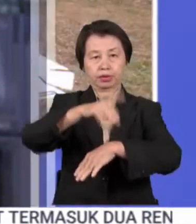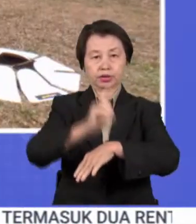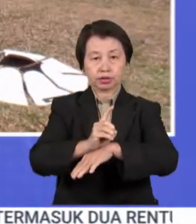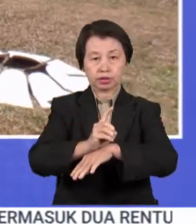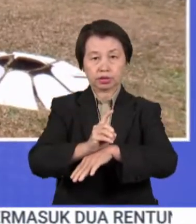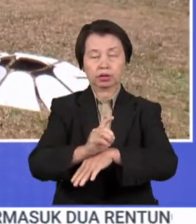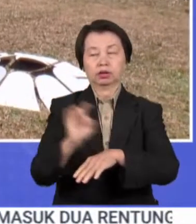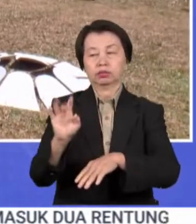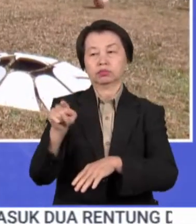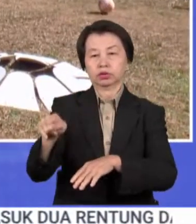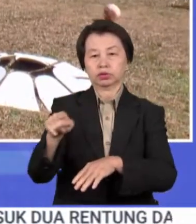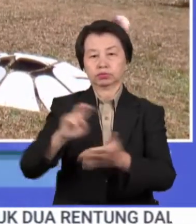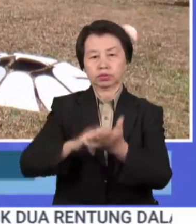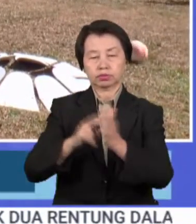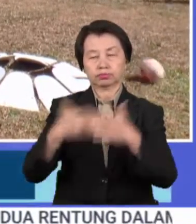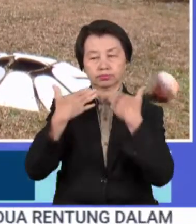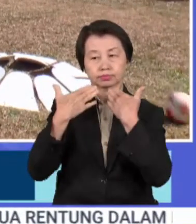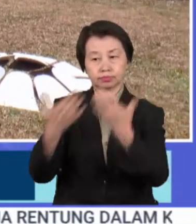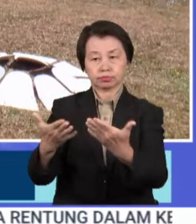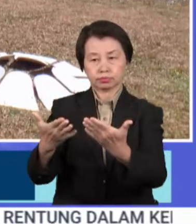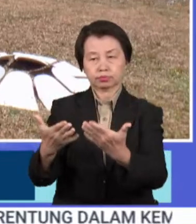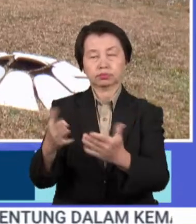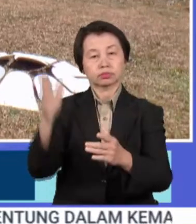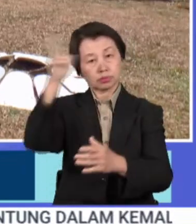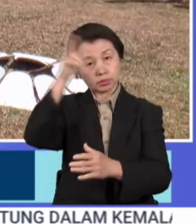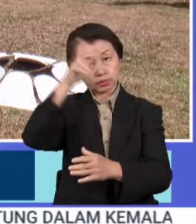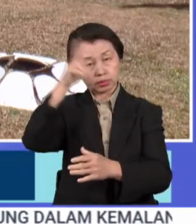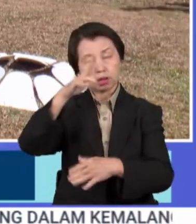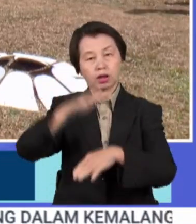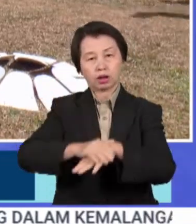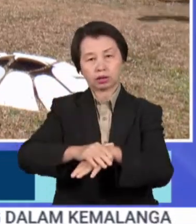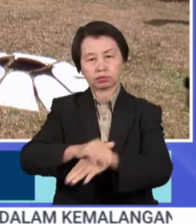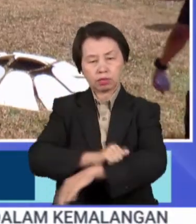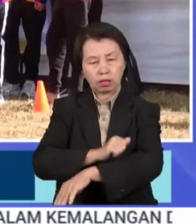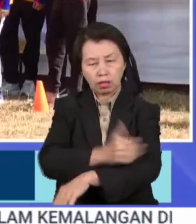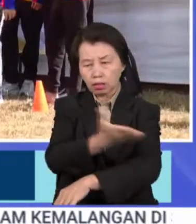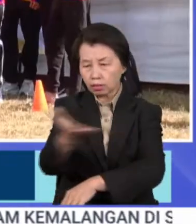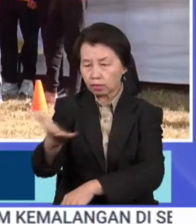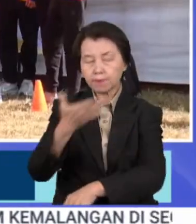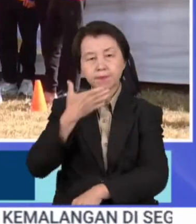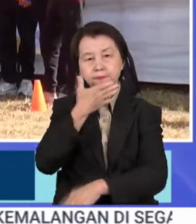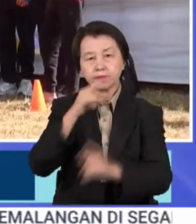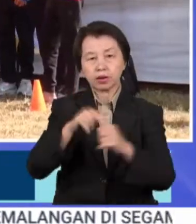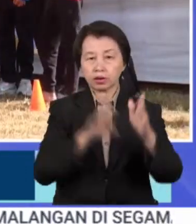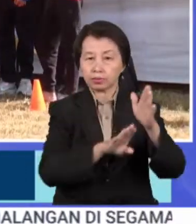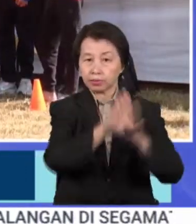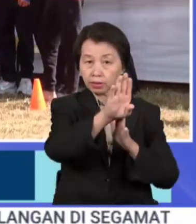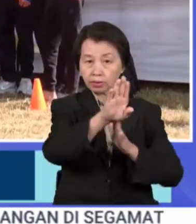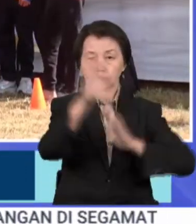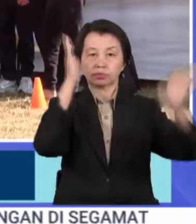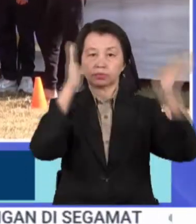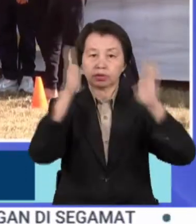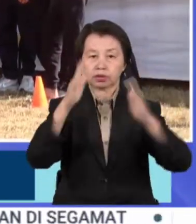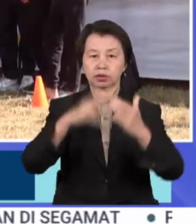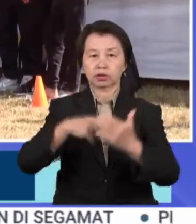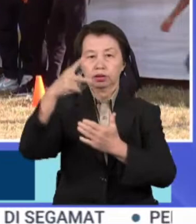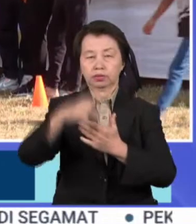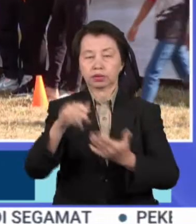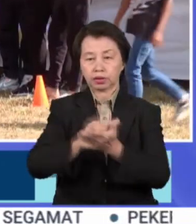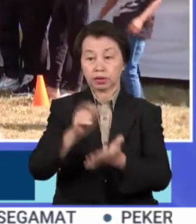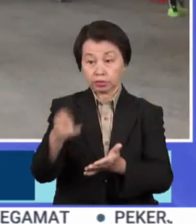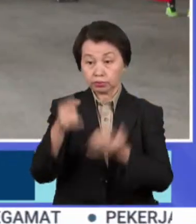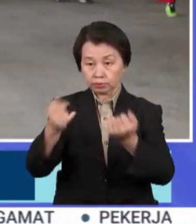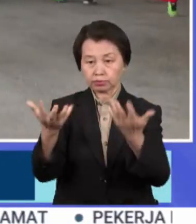Ia merupakan tanda penghargaan tertinggi kerajaan atas sumbangan belia kepada pembangunan negara. Acara seumpama itu